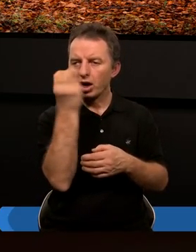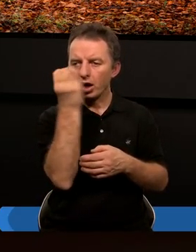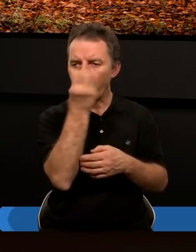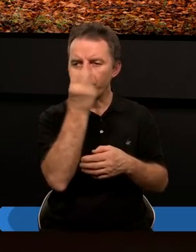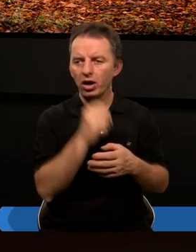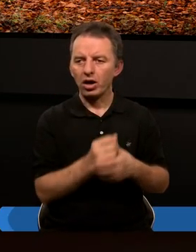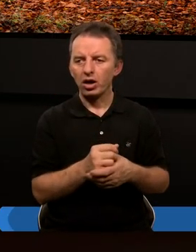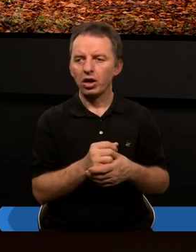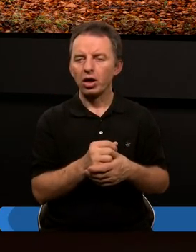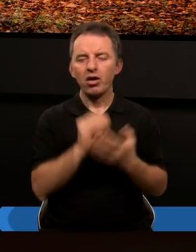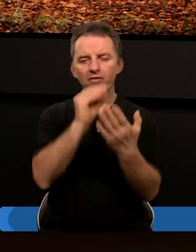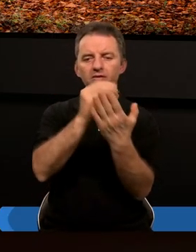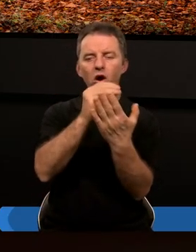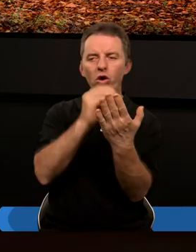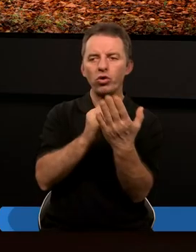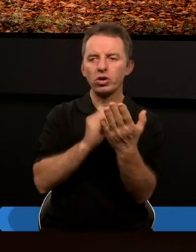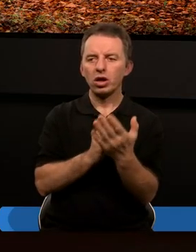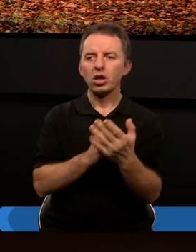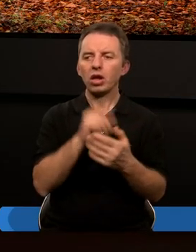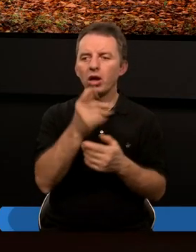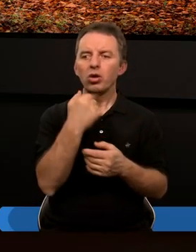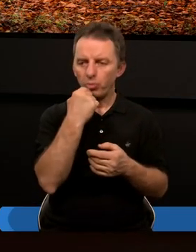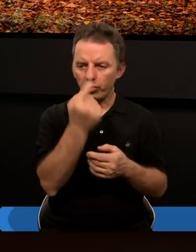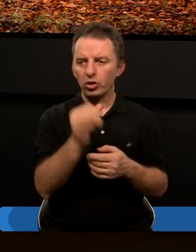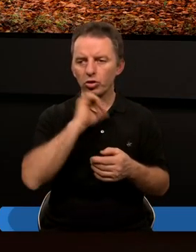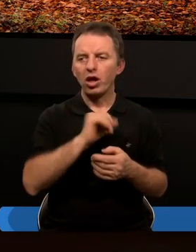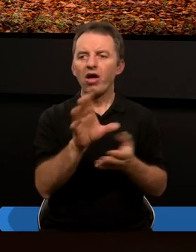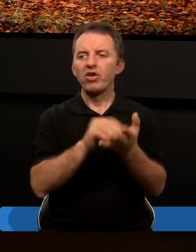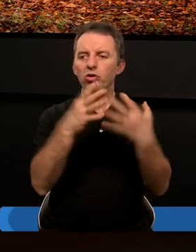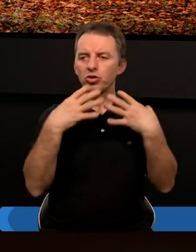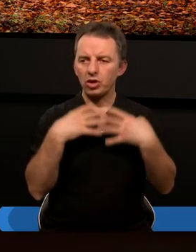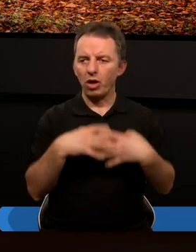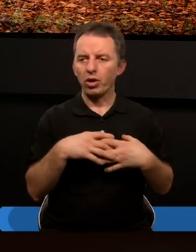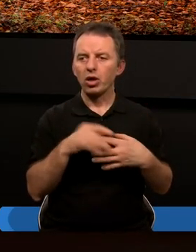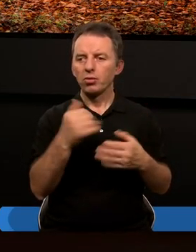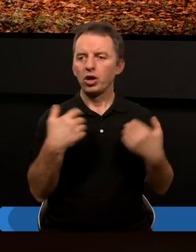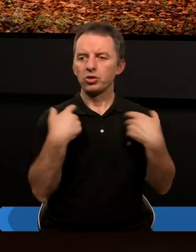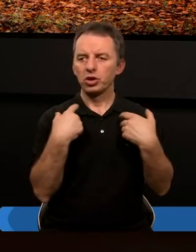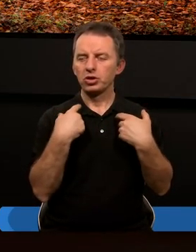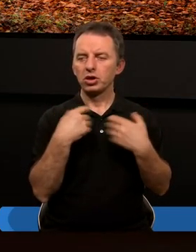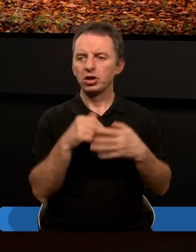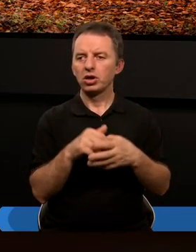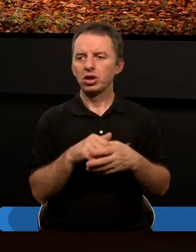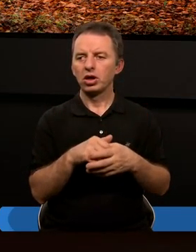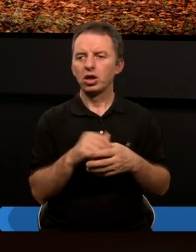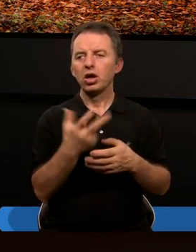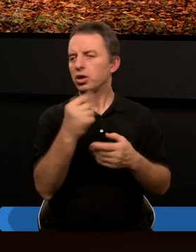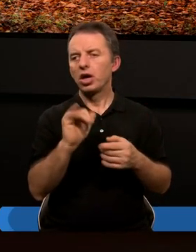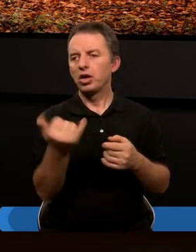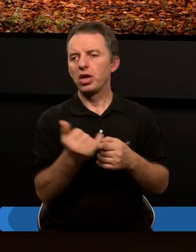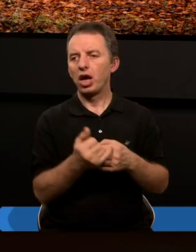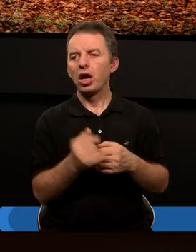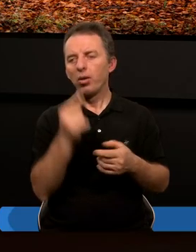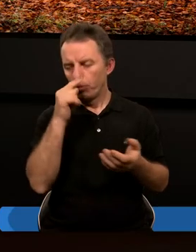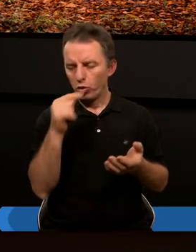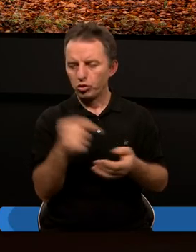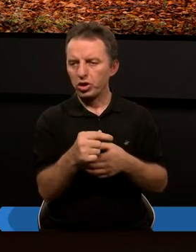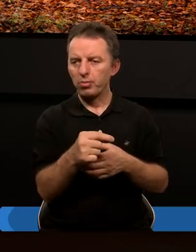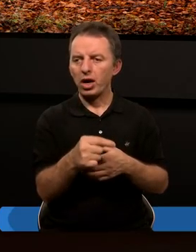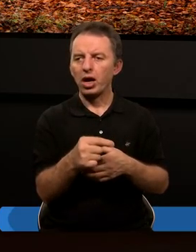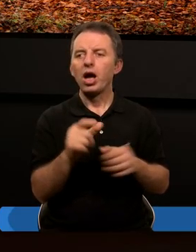wątek. No bo sami powiedzieliśmy sobie, że według ciała to my żyć niejako musimy,